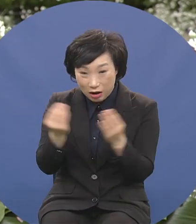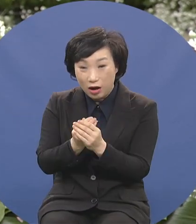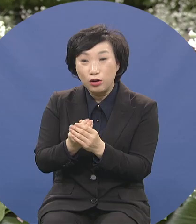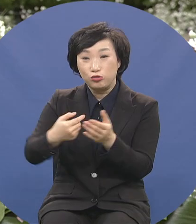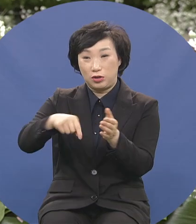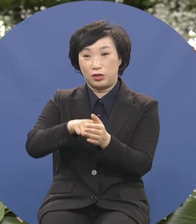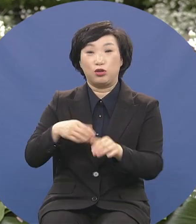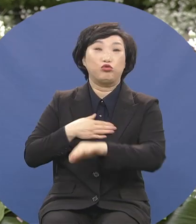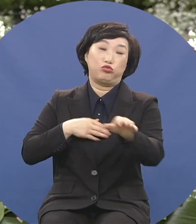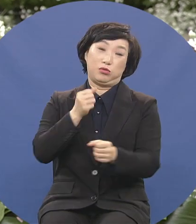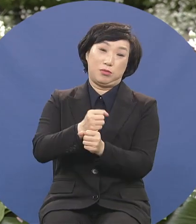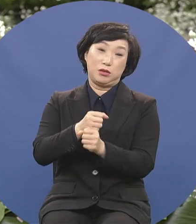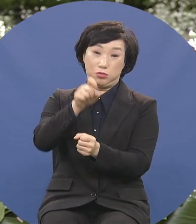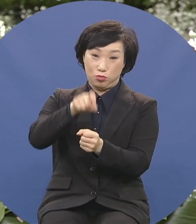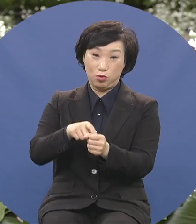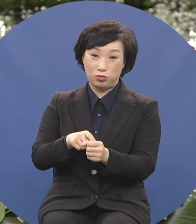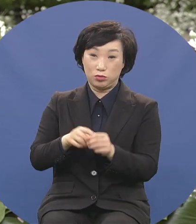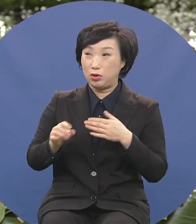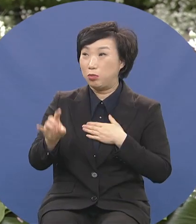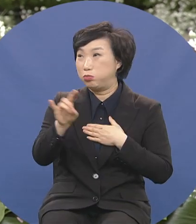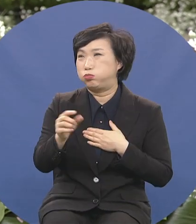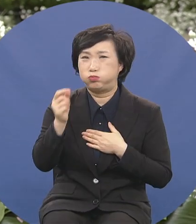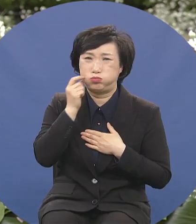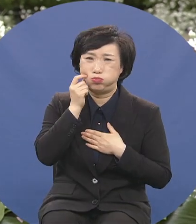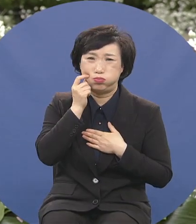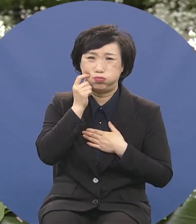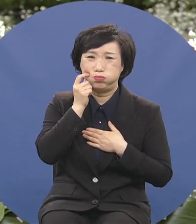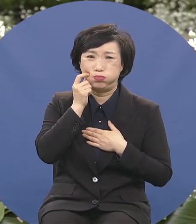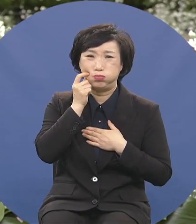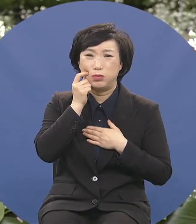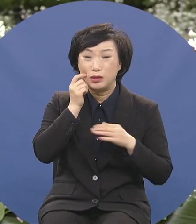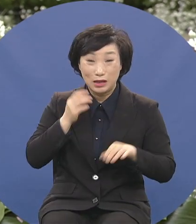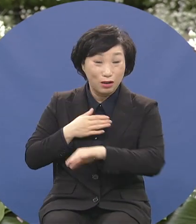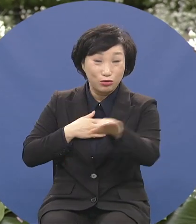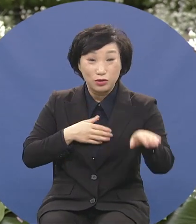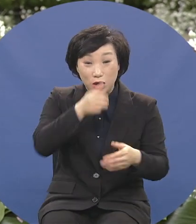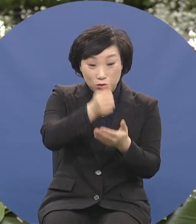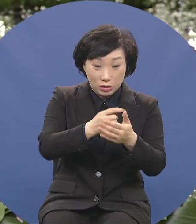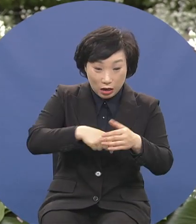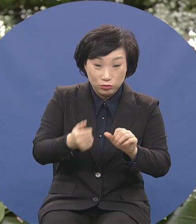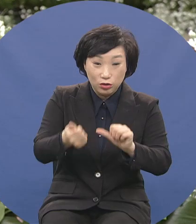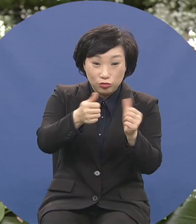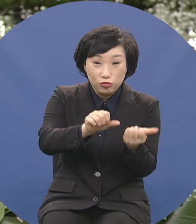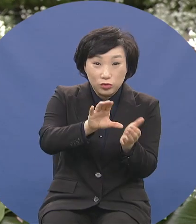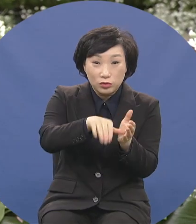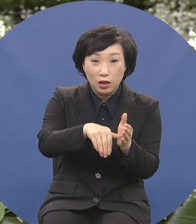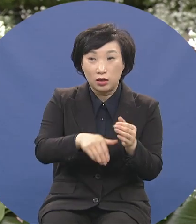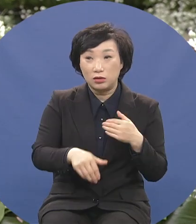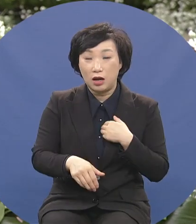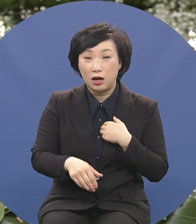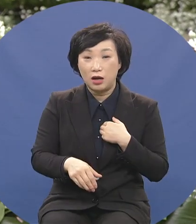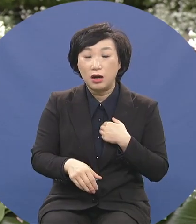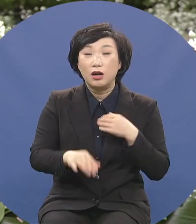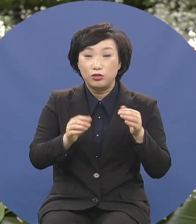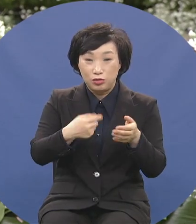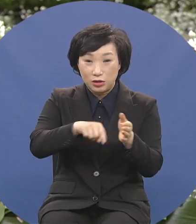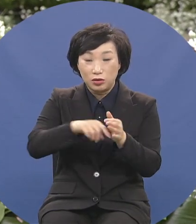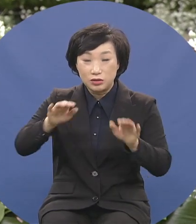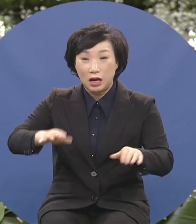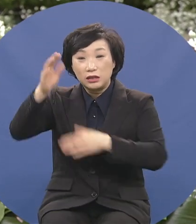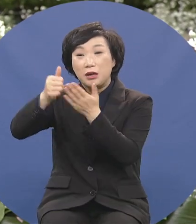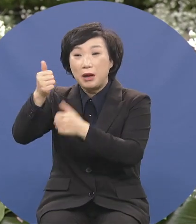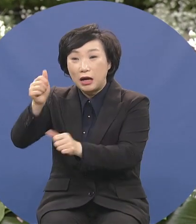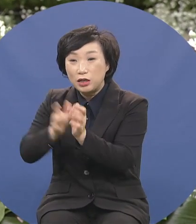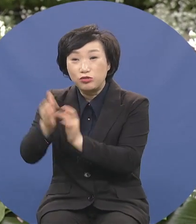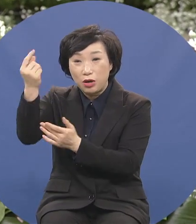위해서 지음받았기에 핑계댈 수 없고, 우리는 죄 아래서 죽게 될 때 하나님의 아들이 나 위해서